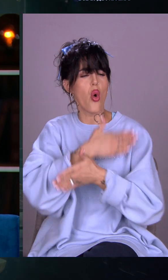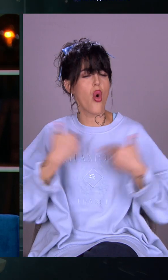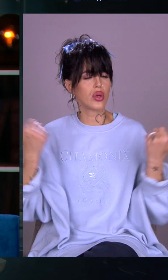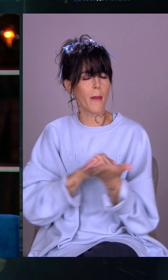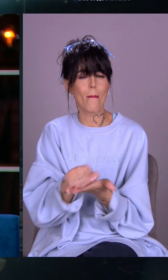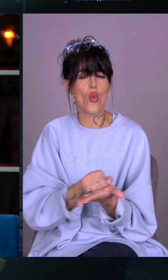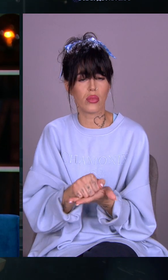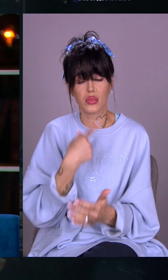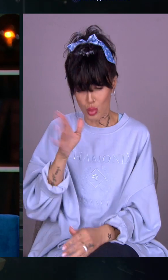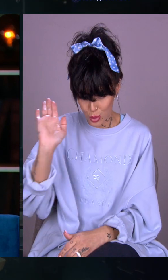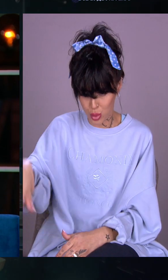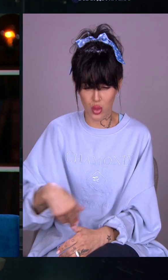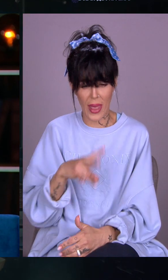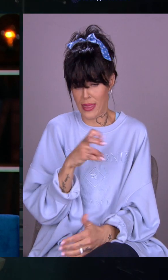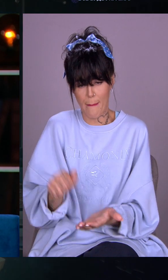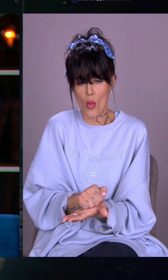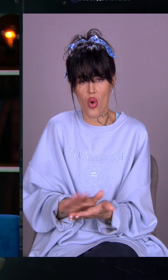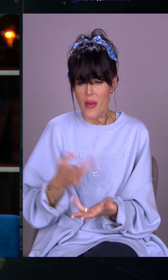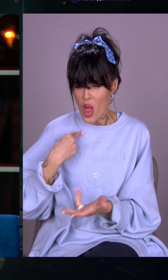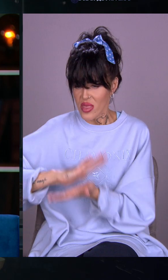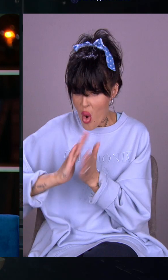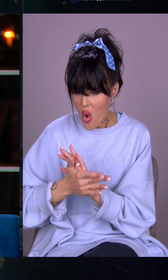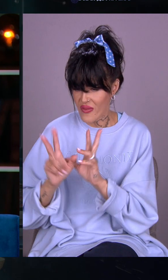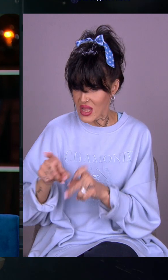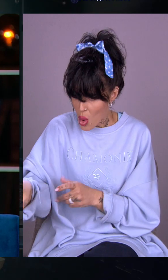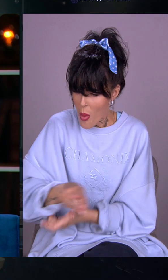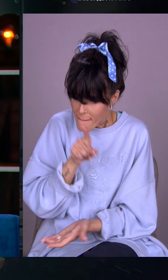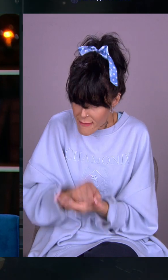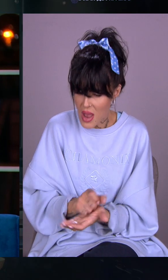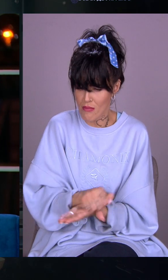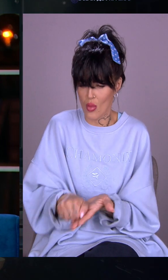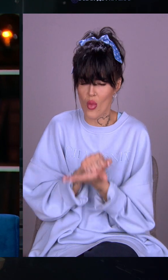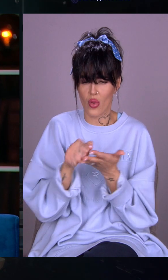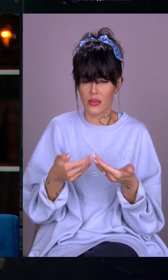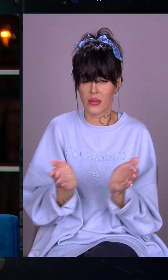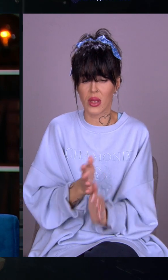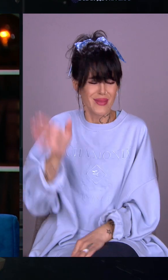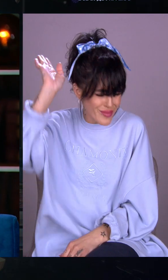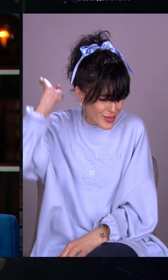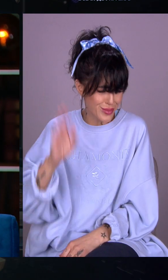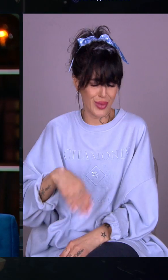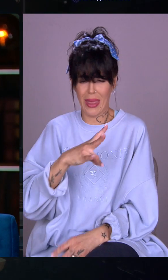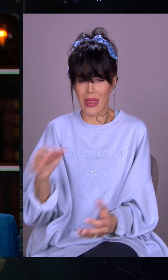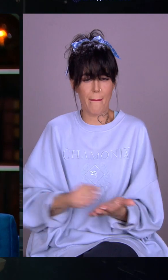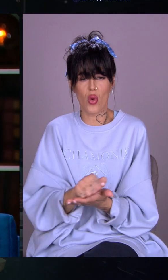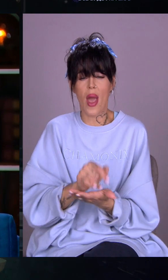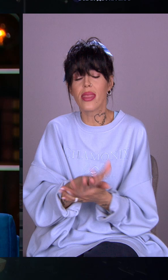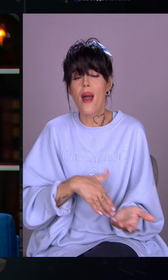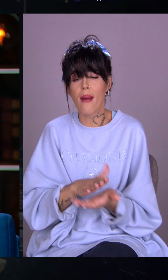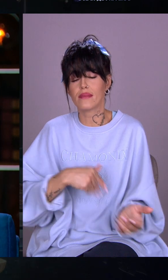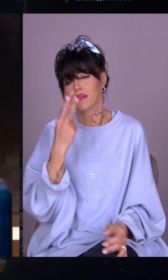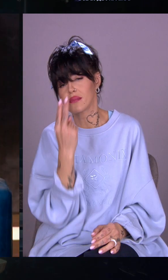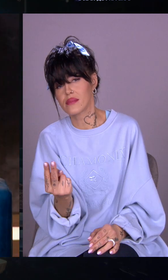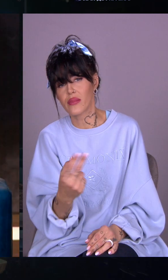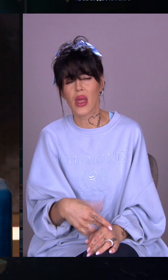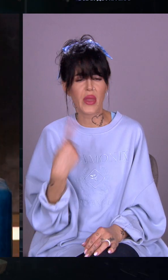Ну, хай не миє. Ну, це ж ми домовилися, що це його обов'язок. Ну, але він не хоче, ну, хай не миє. Ну, просто подивіться, що буде. Ну, і там проходить